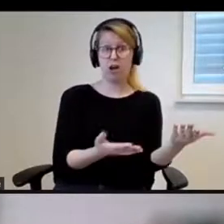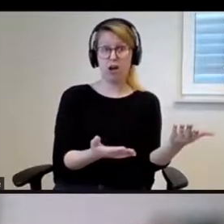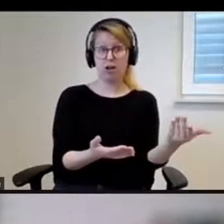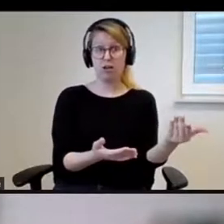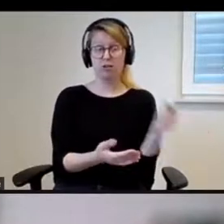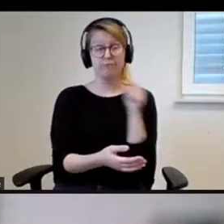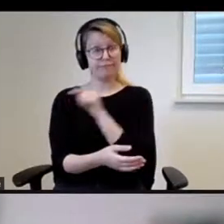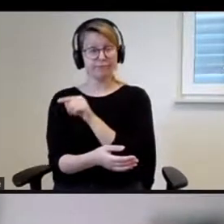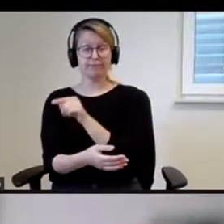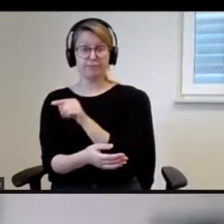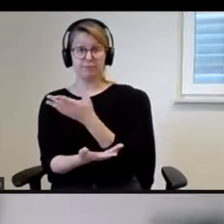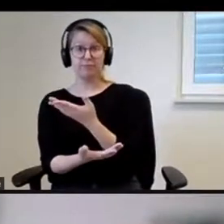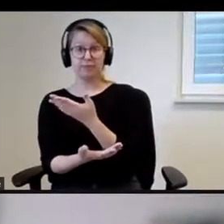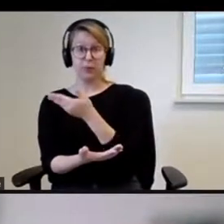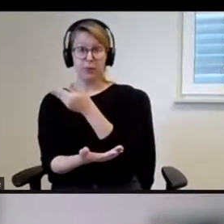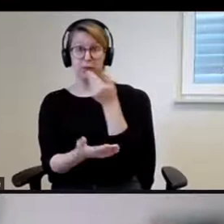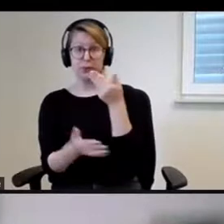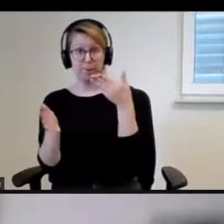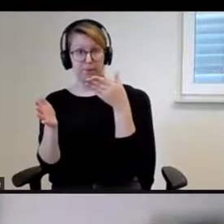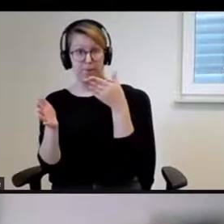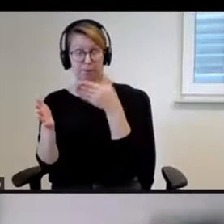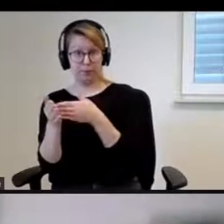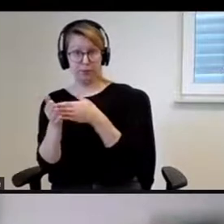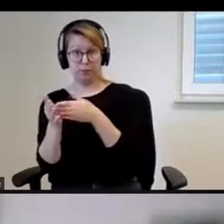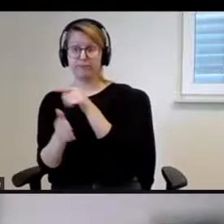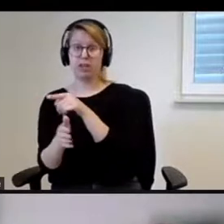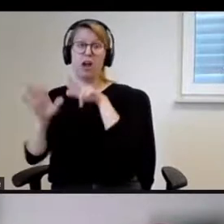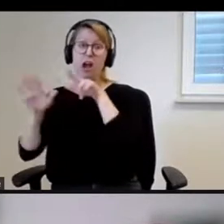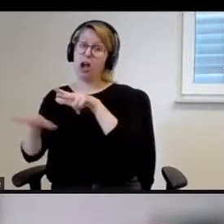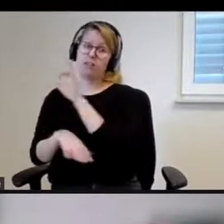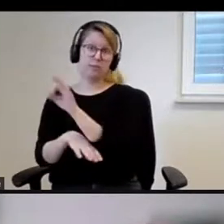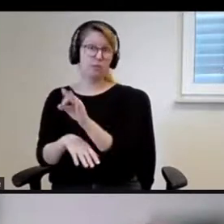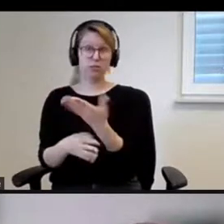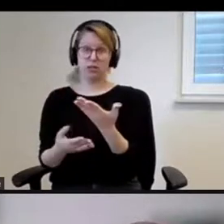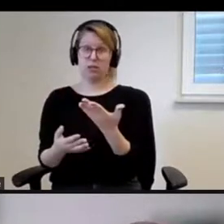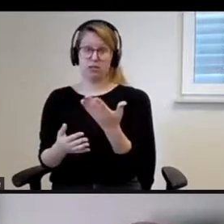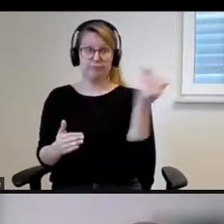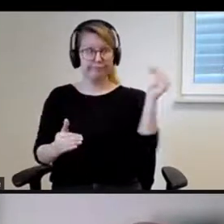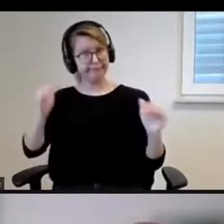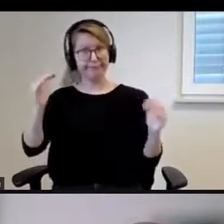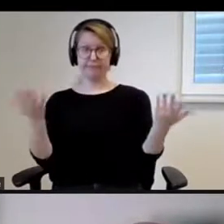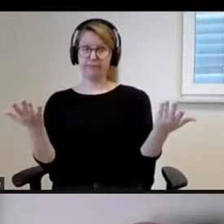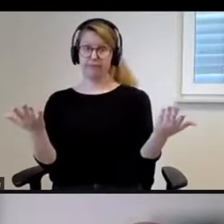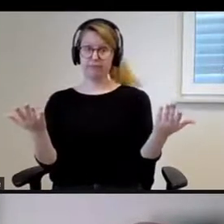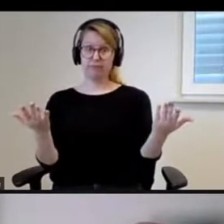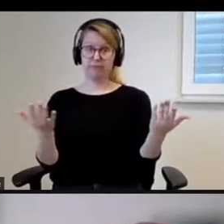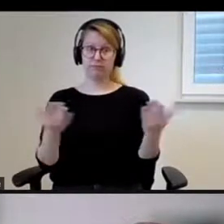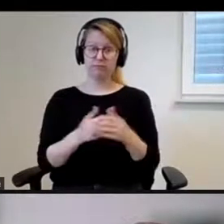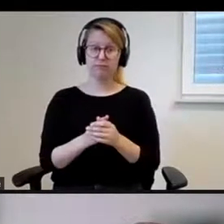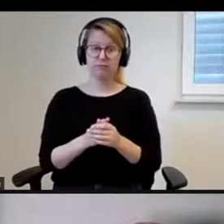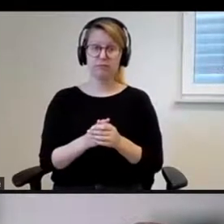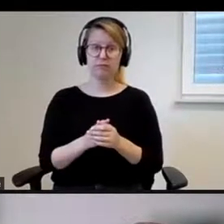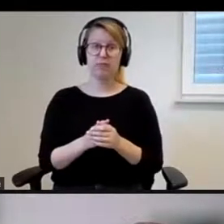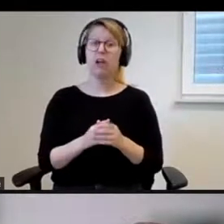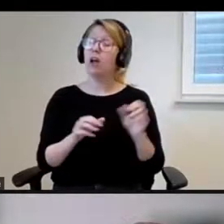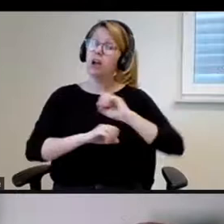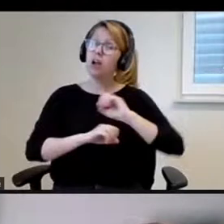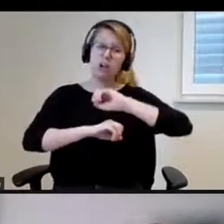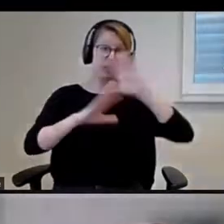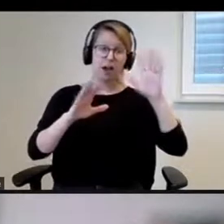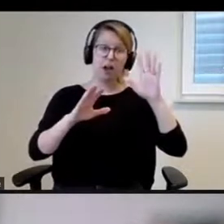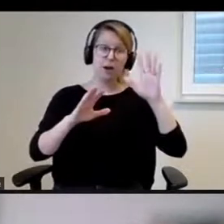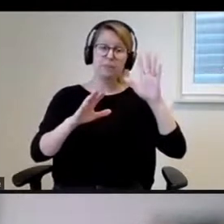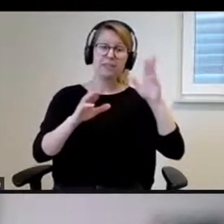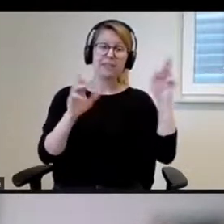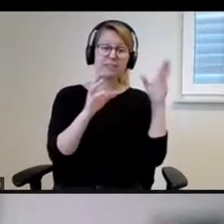crise du COVID a bien entendu encore touché les personnes vulnérables et les personnes avec un handicap encore plus fort que d'autres, ne pensant